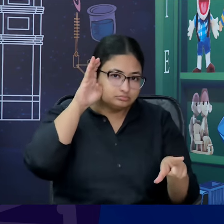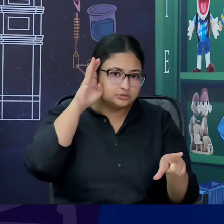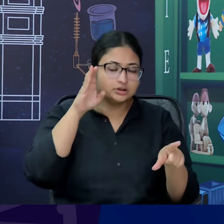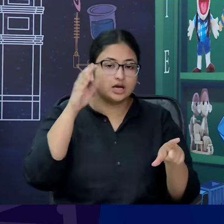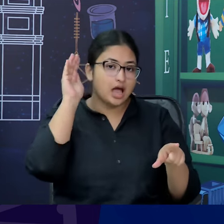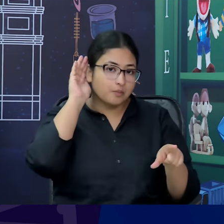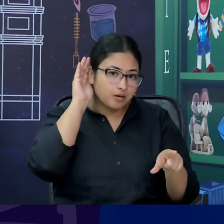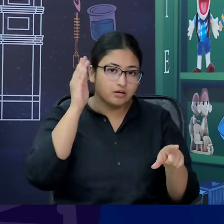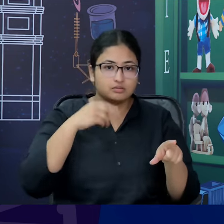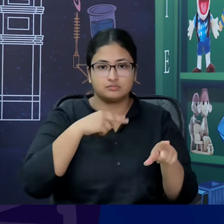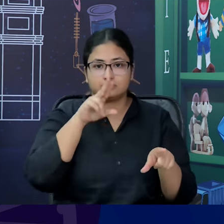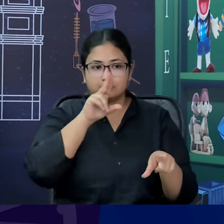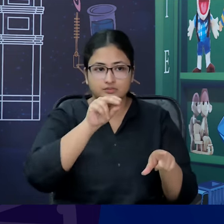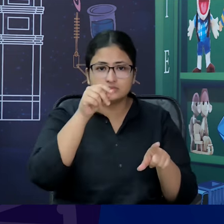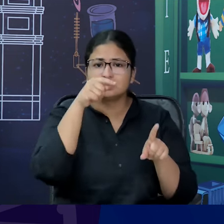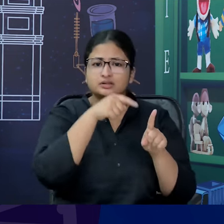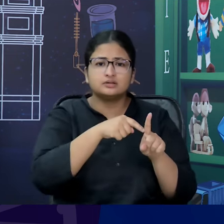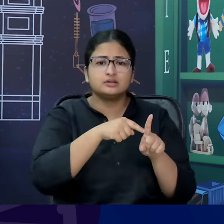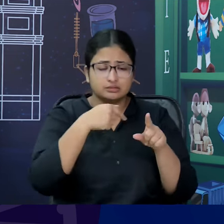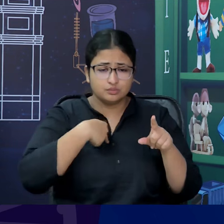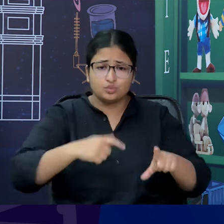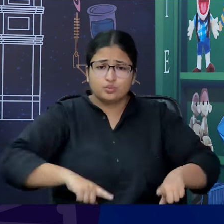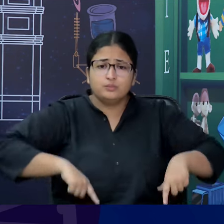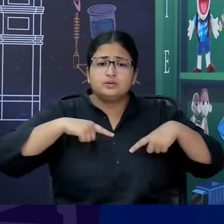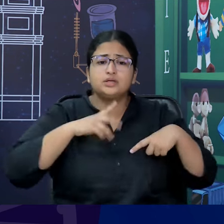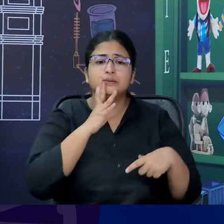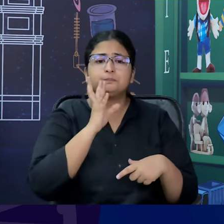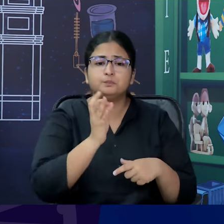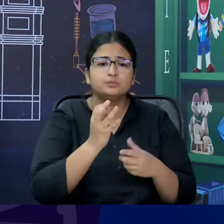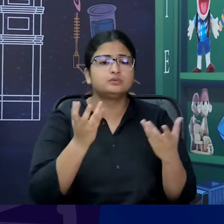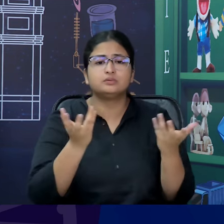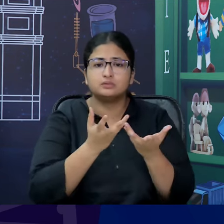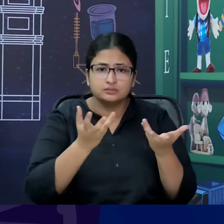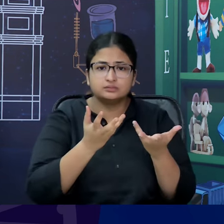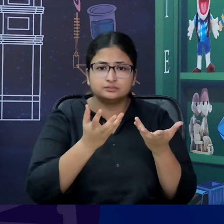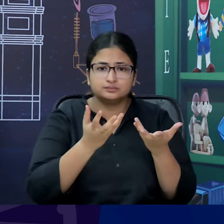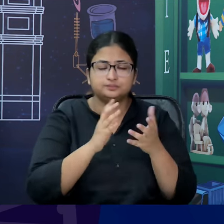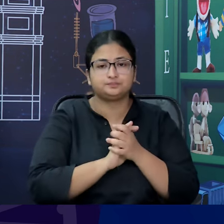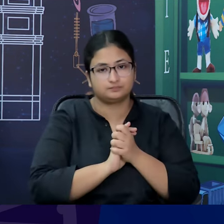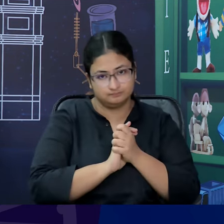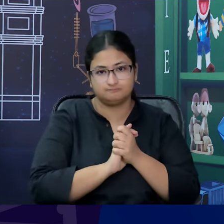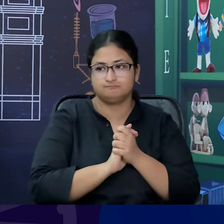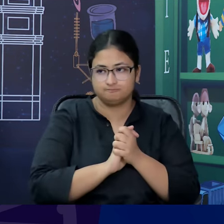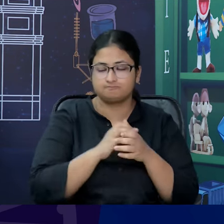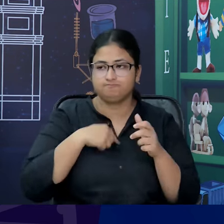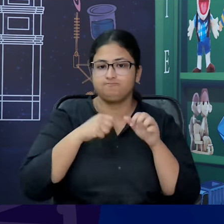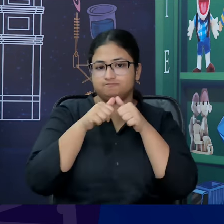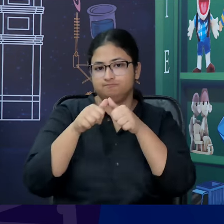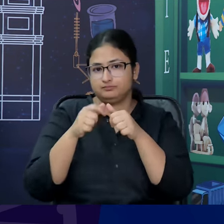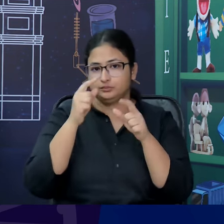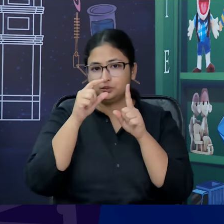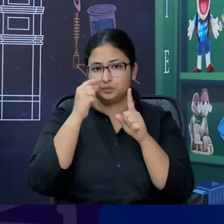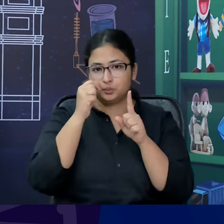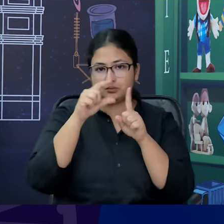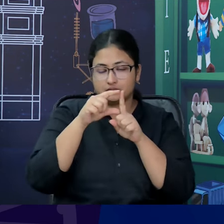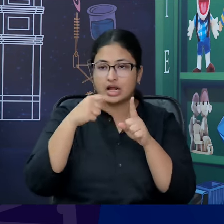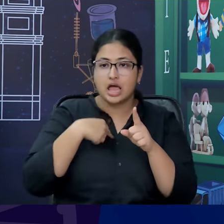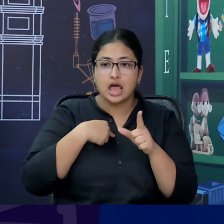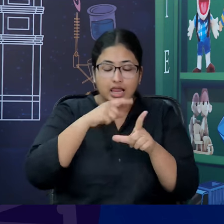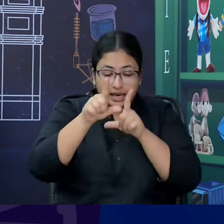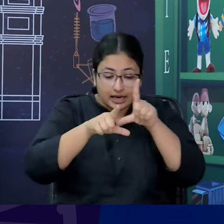जी भाषा बिल्कुल बिल्कुल सर भाषा एक ऐसा माध्यम है जिसके जिससे हम अपनी बात दूसरों तक पहुंचा